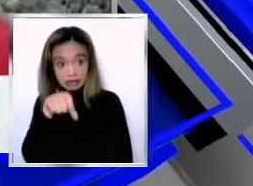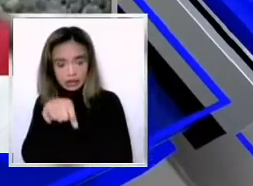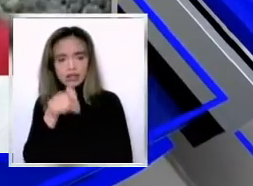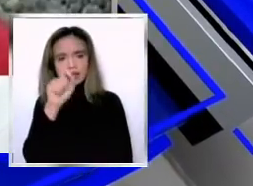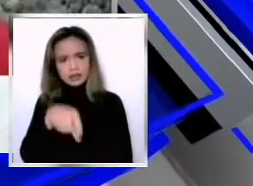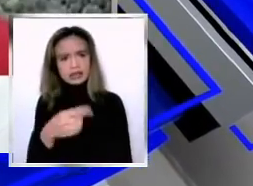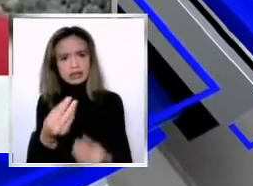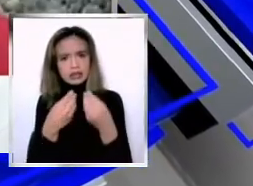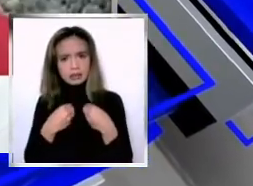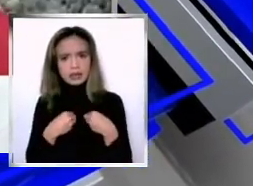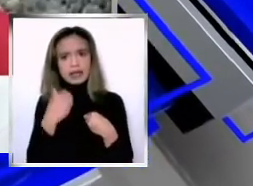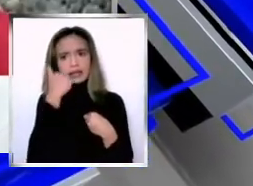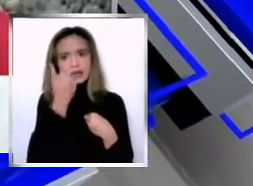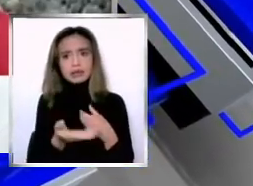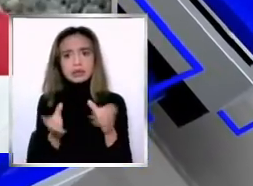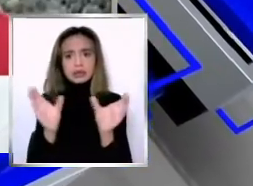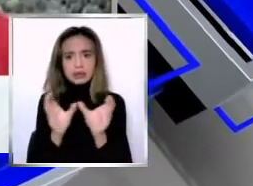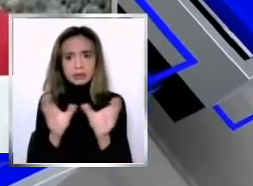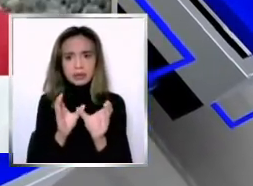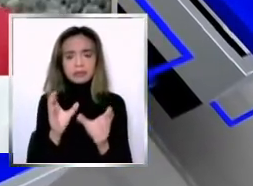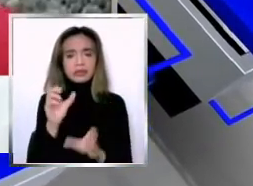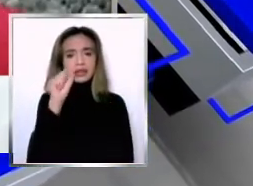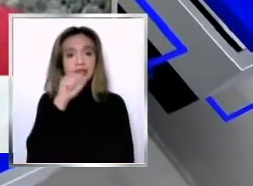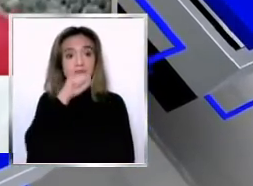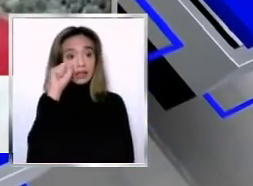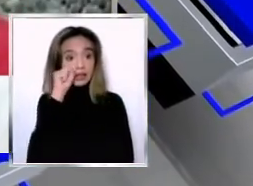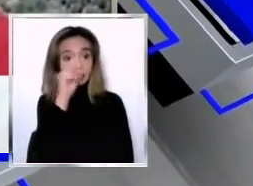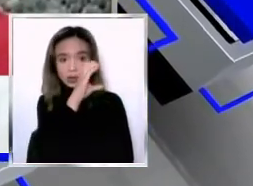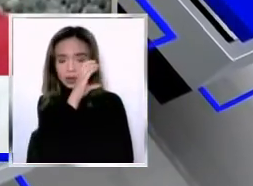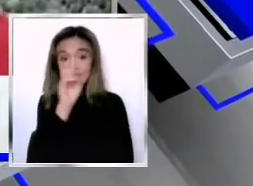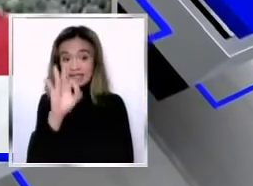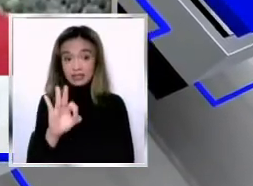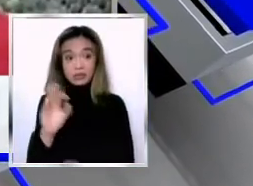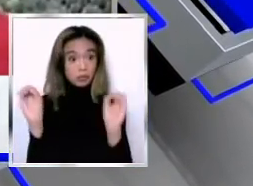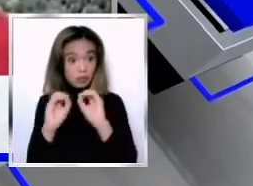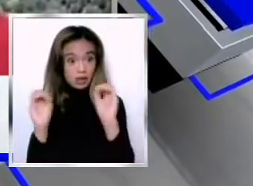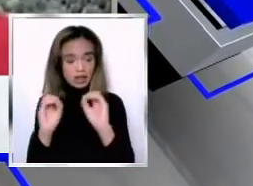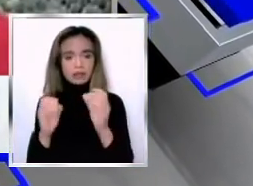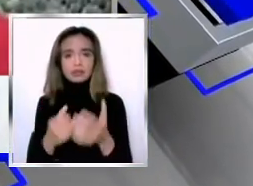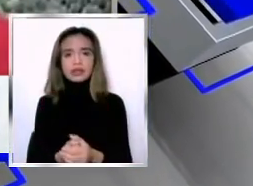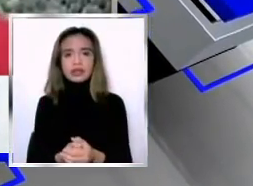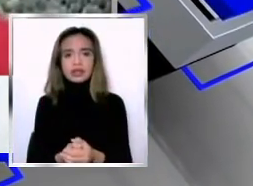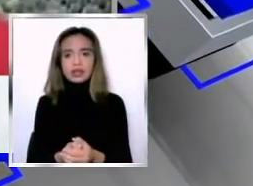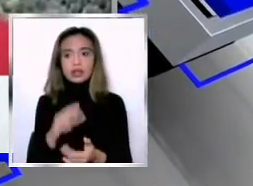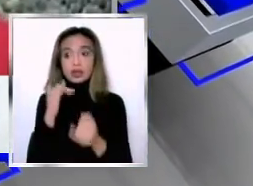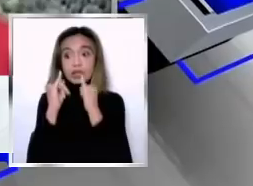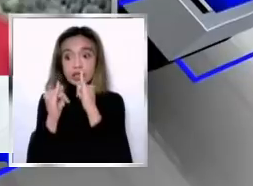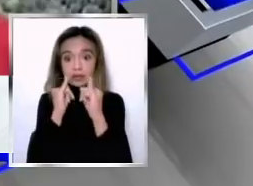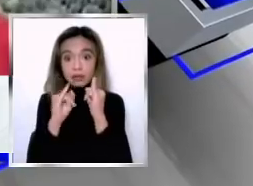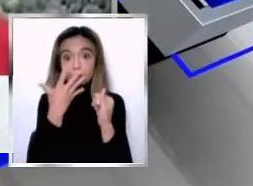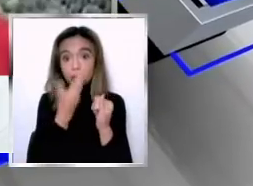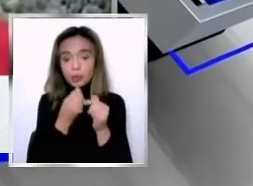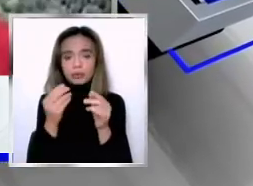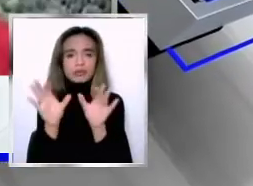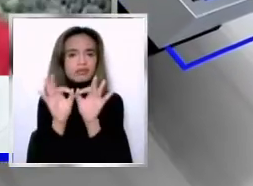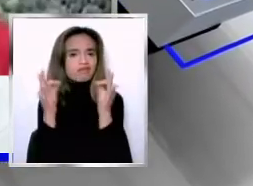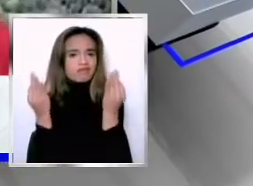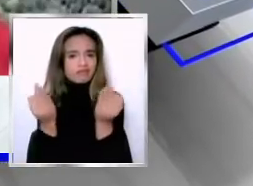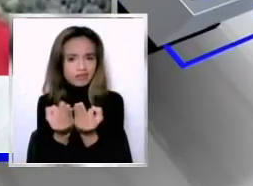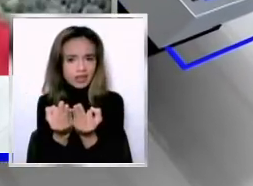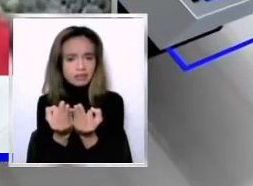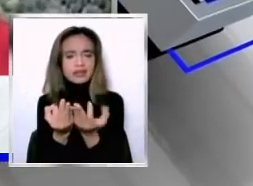ng senior. Kung wala naman po yun, mismo ini-interview po namin yung kamag-anak mismo ng